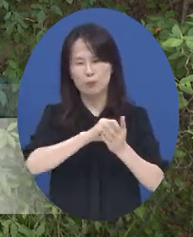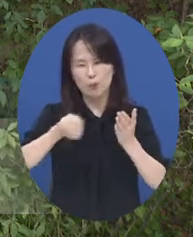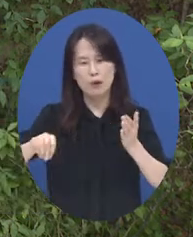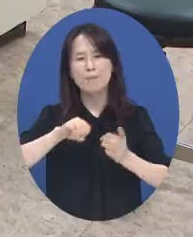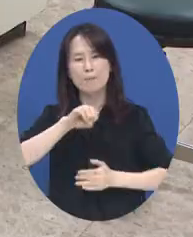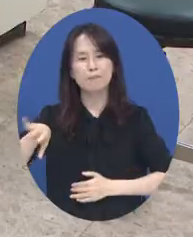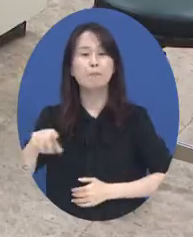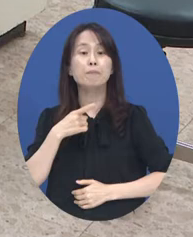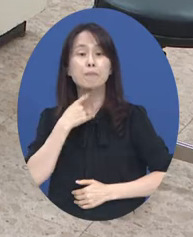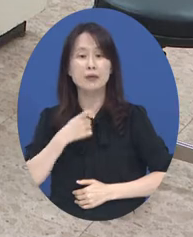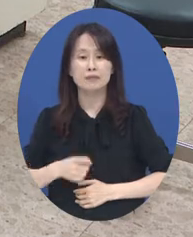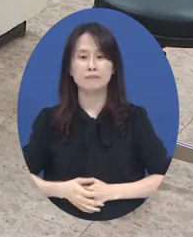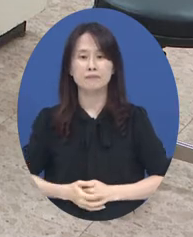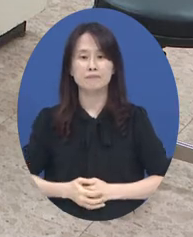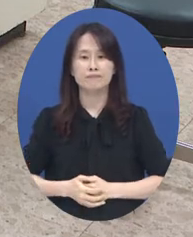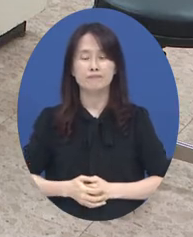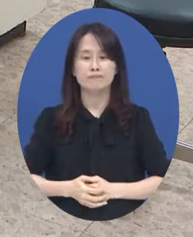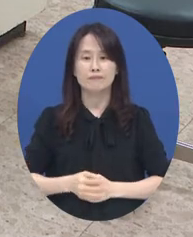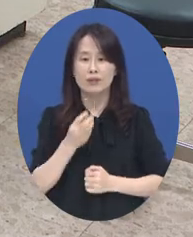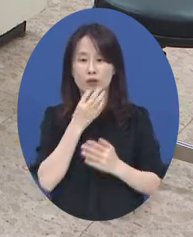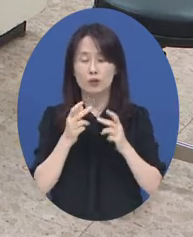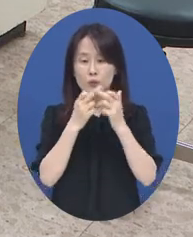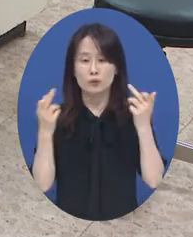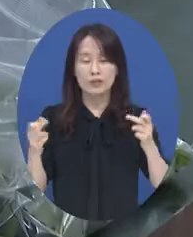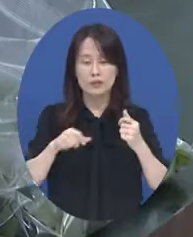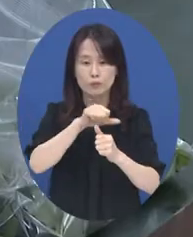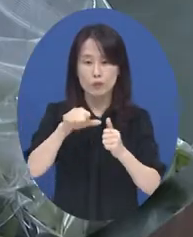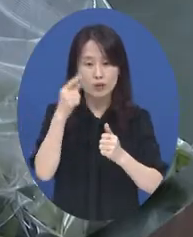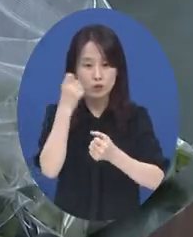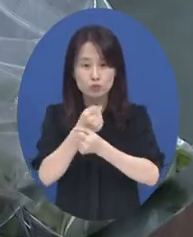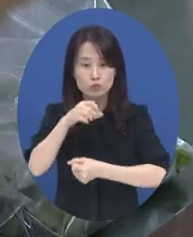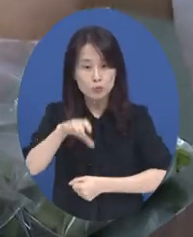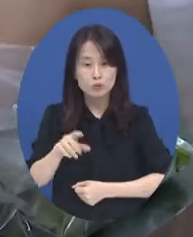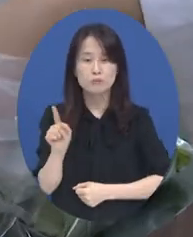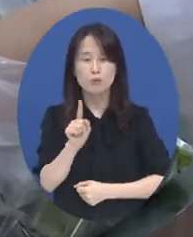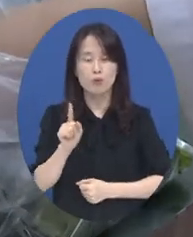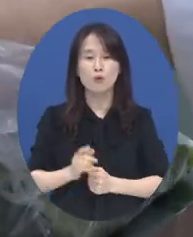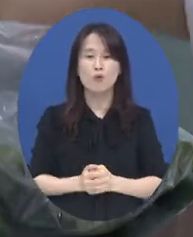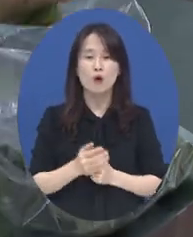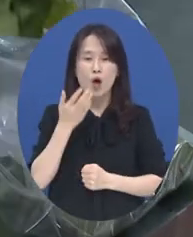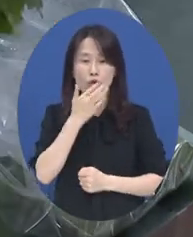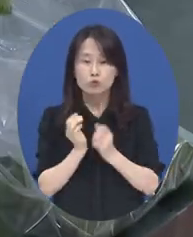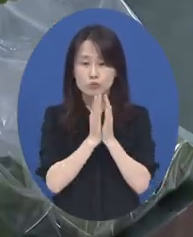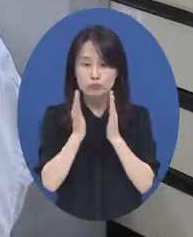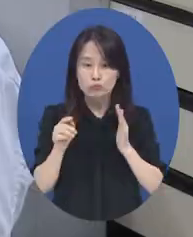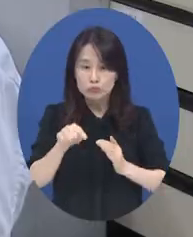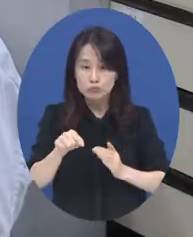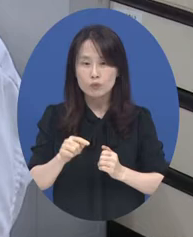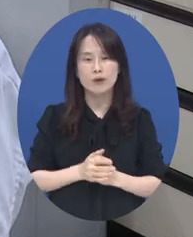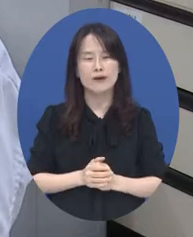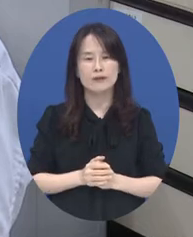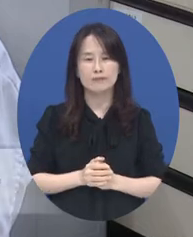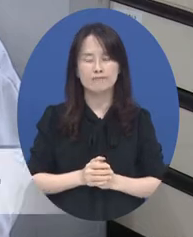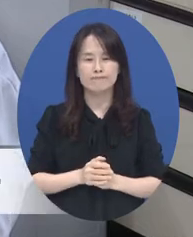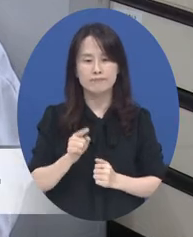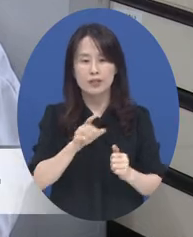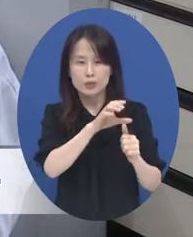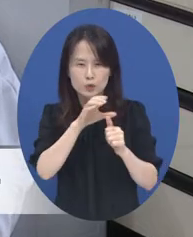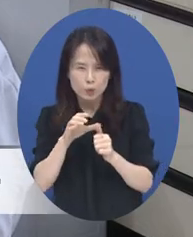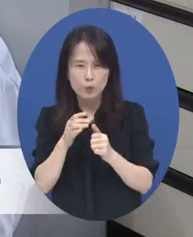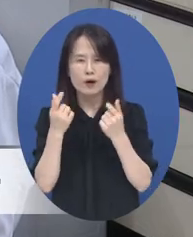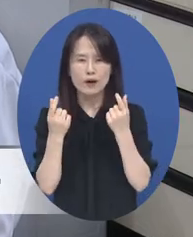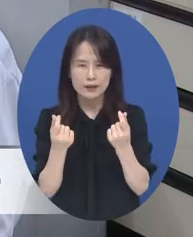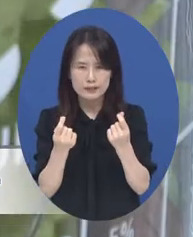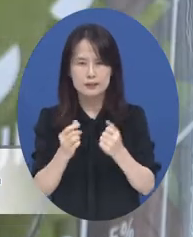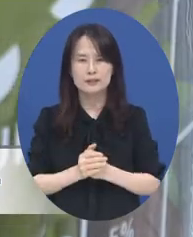저도 그랬었고요. 경기도 산림환경연구소는 페퍼민트 등 꿀풀과 식물이 아로마 유법에 사용되는 점에 착안, 긴